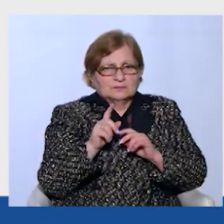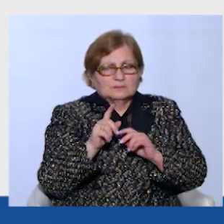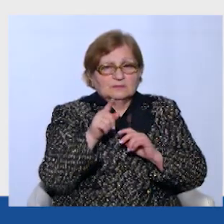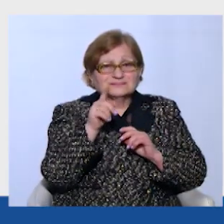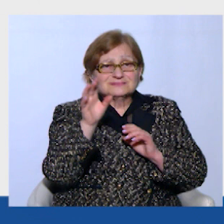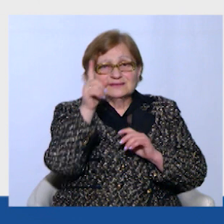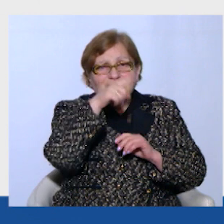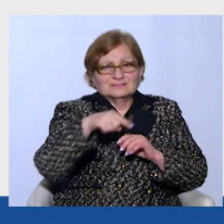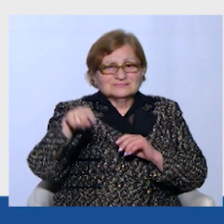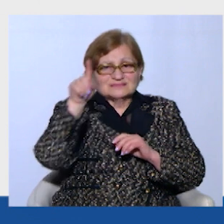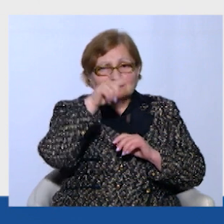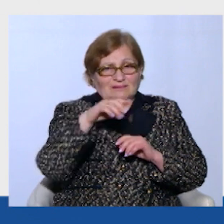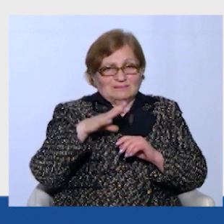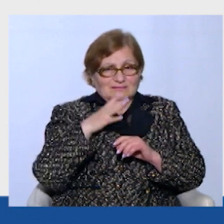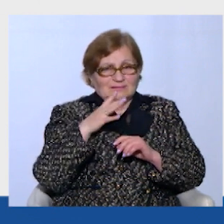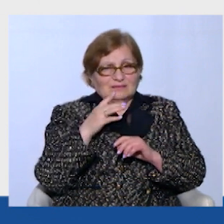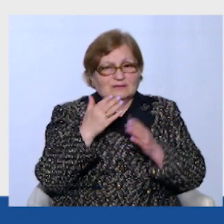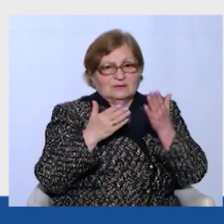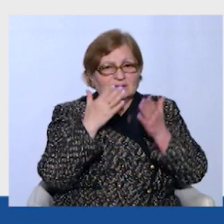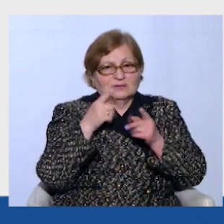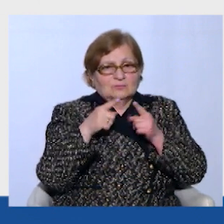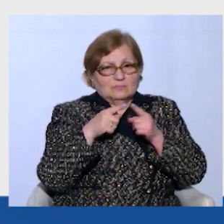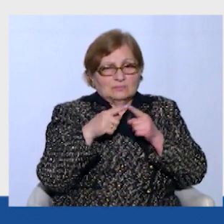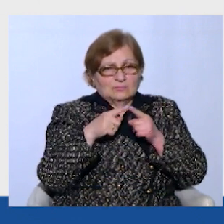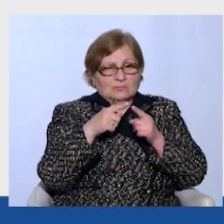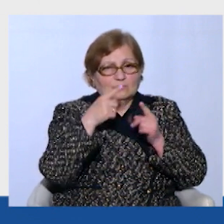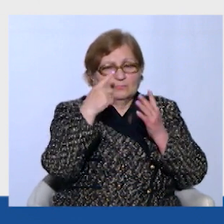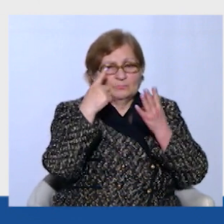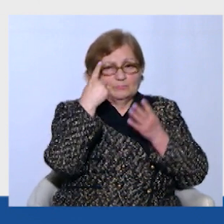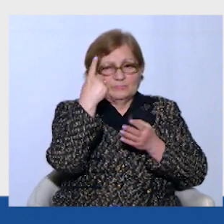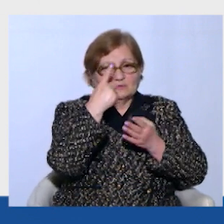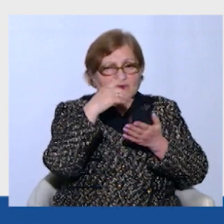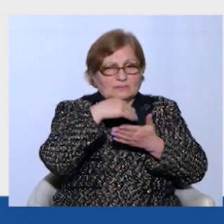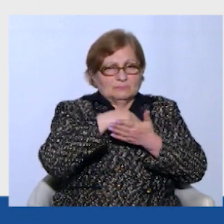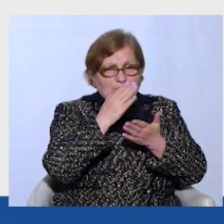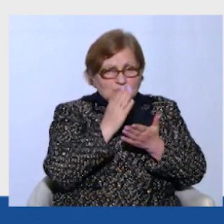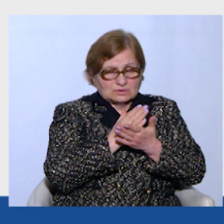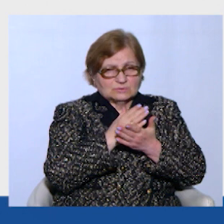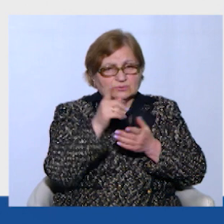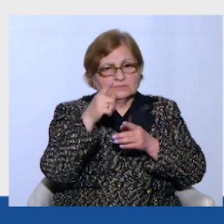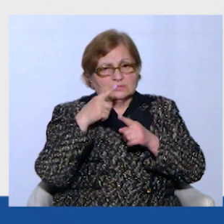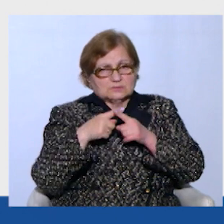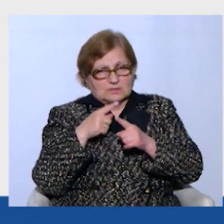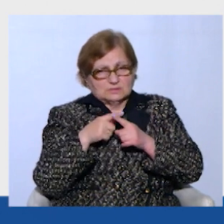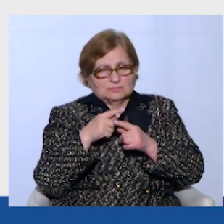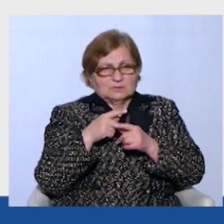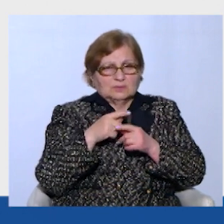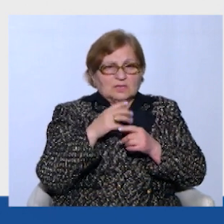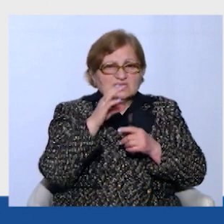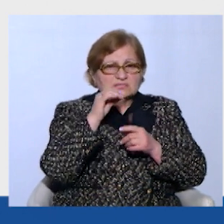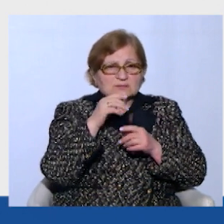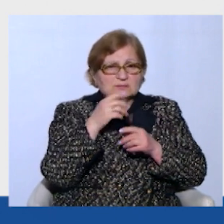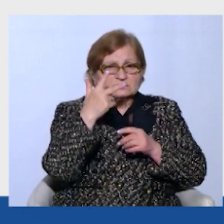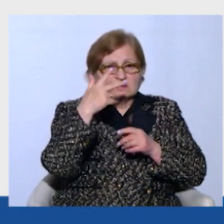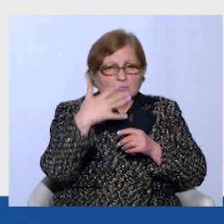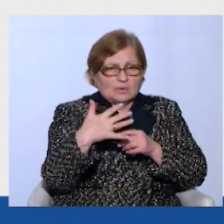წრეზე. Tu kutxis piro kutxer piro meotxechi shechebamse sinusis da kosinusis ari dadebiti sinusi udri